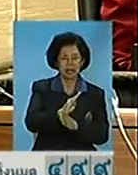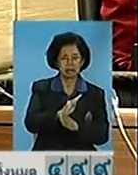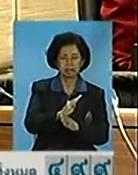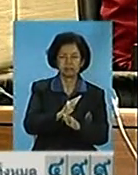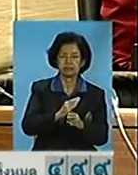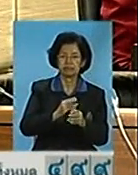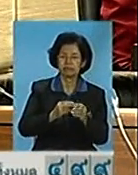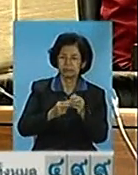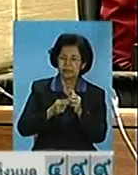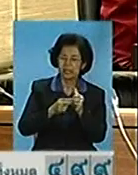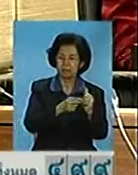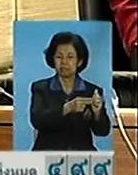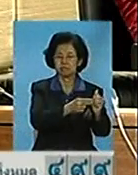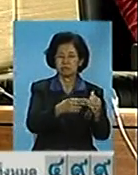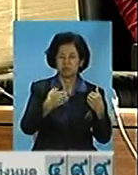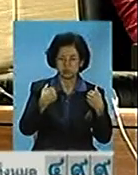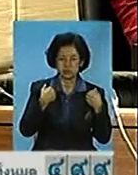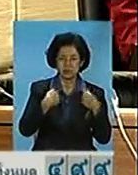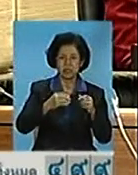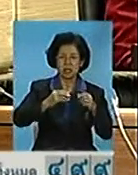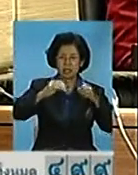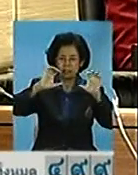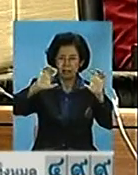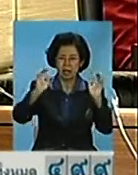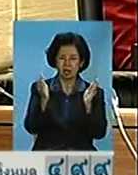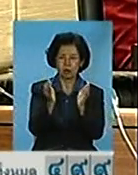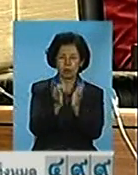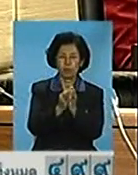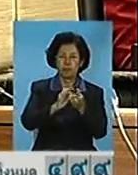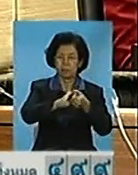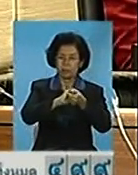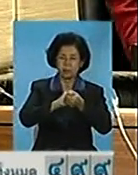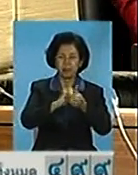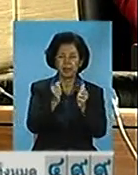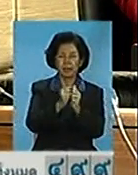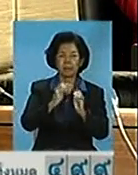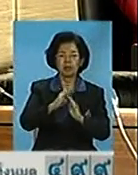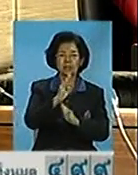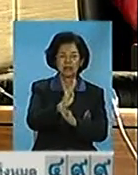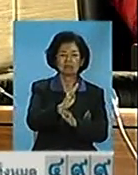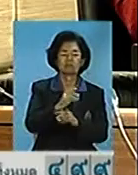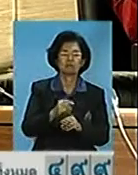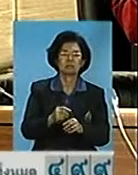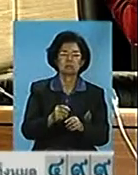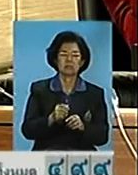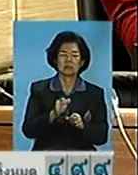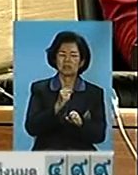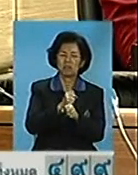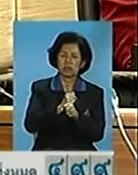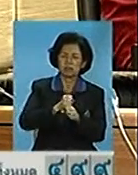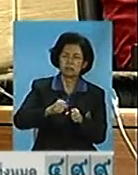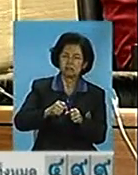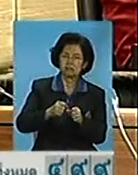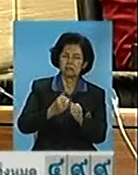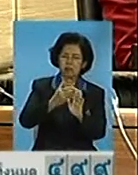รัฐไปร่วมลงทุนกับทางภาคเอกชนเหมือนกับถอยหลังเข้าครองเหมือนกับรัฐะจะเป็นผู้ประกอบ